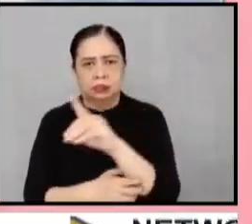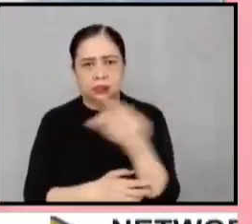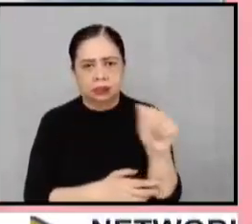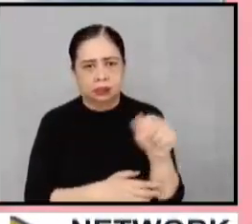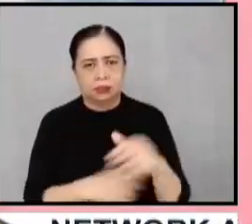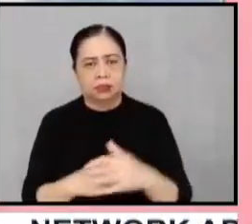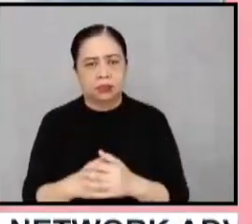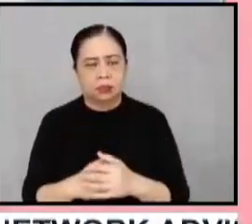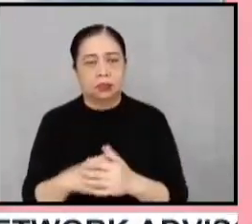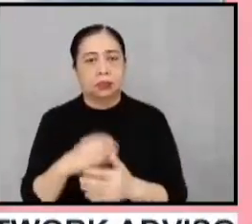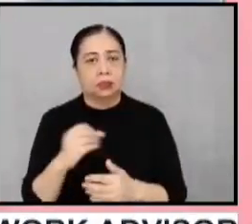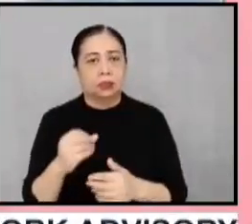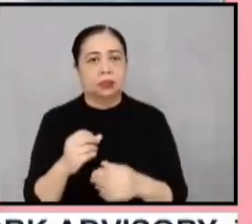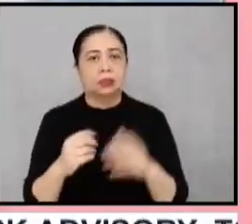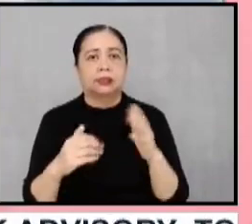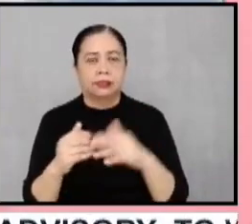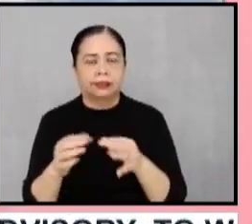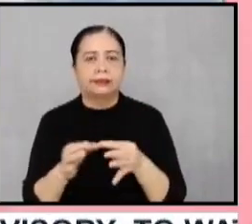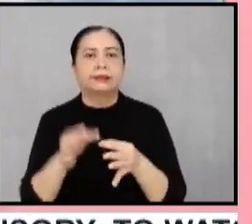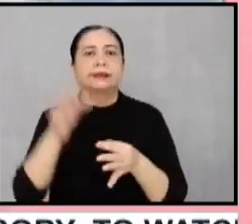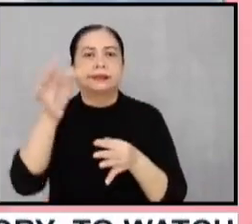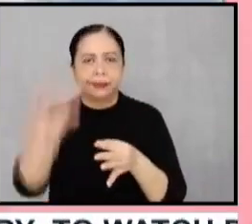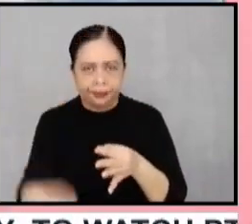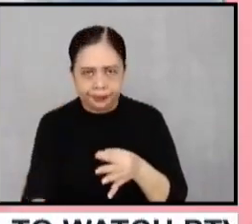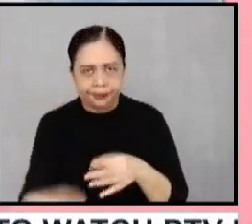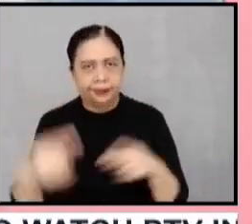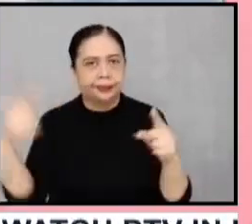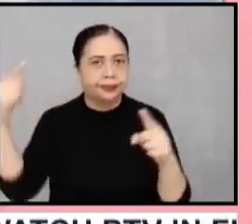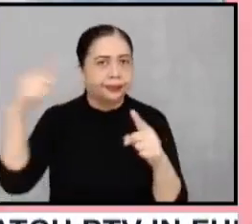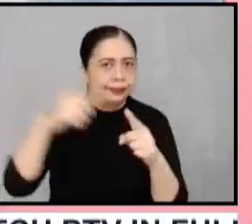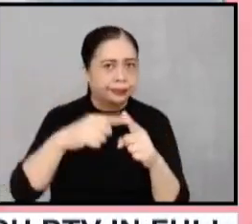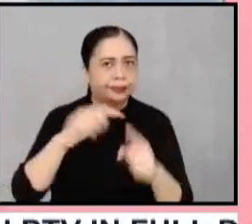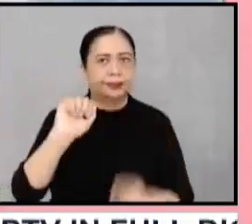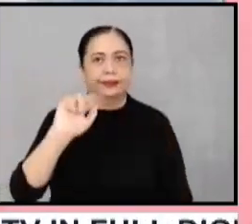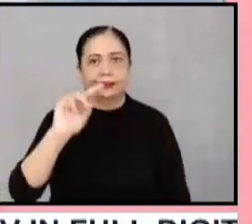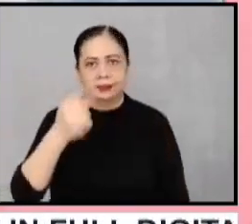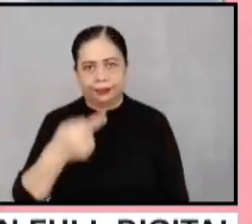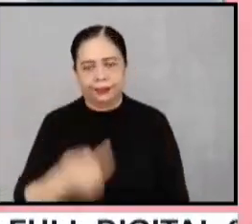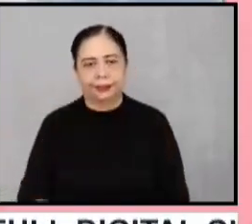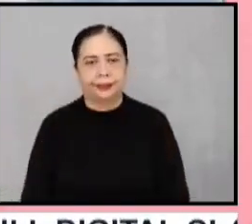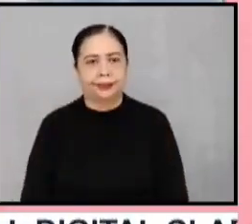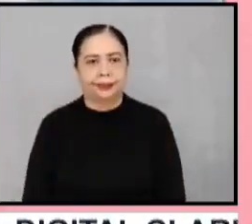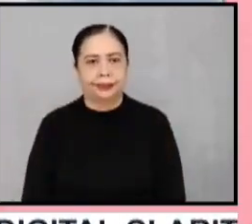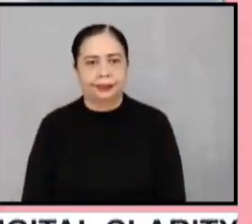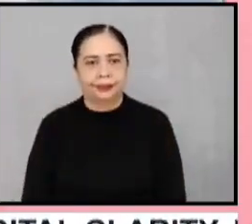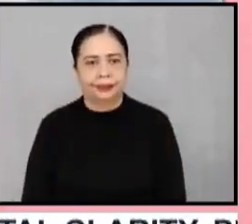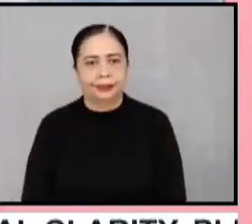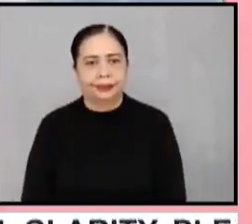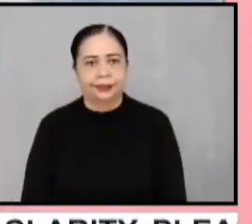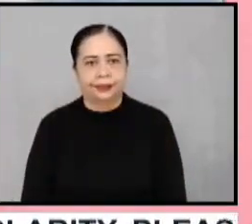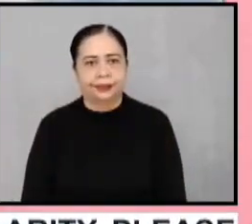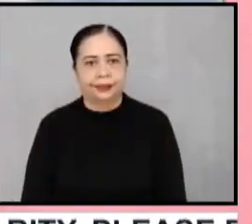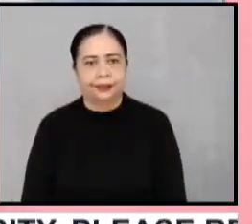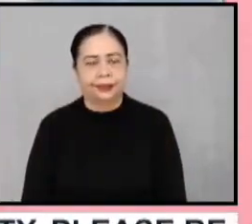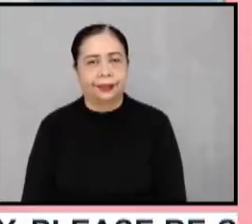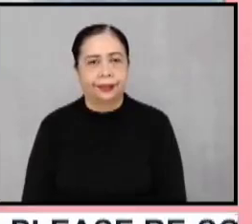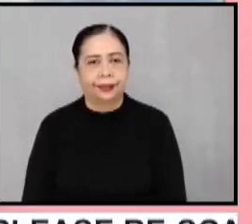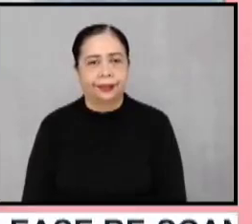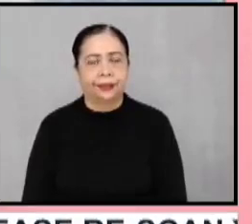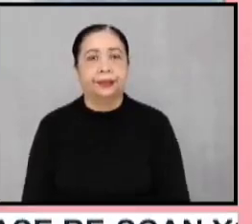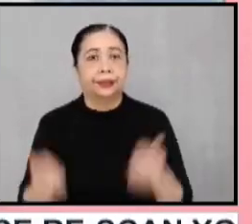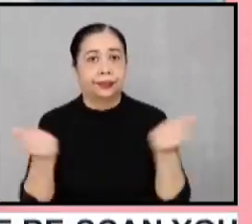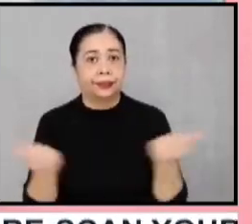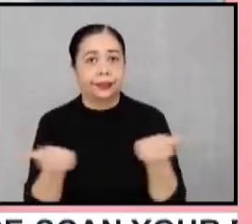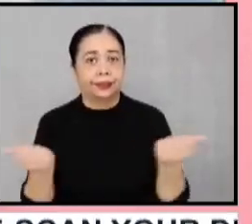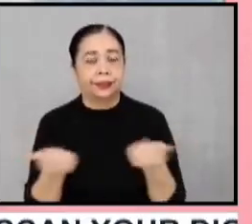at sa halip ay pinalawig pa ito ng hanggang Agosto. Diane, bagamat available pa rin dito sa